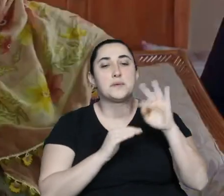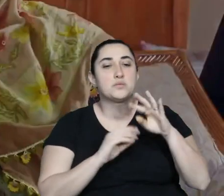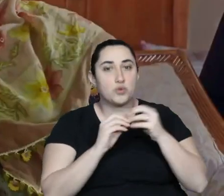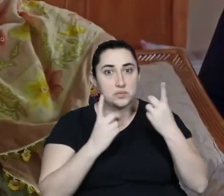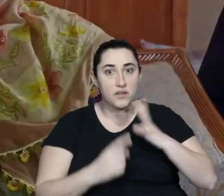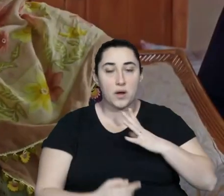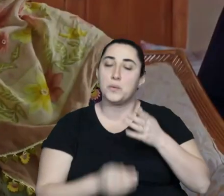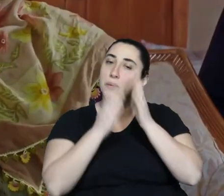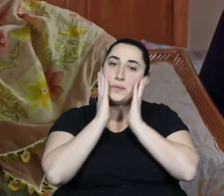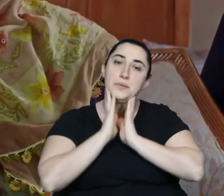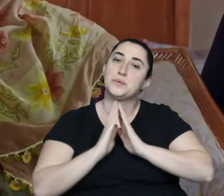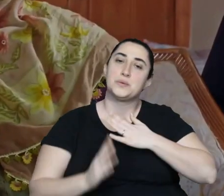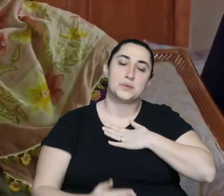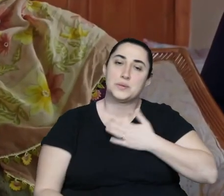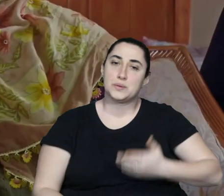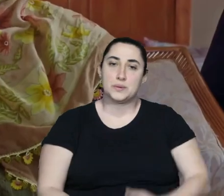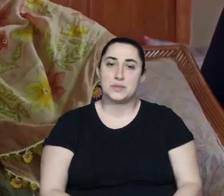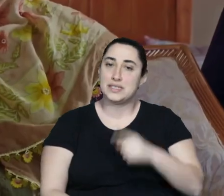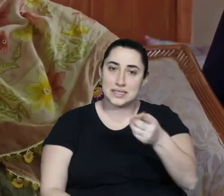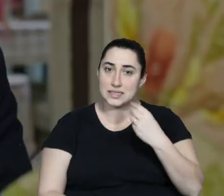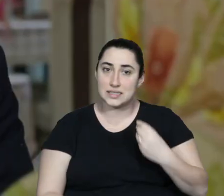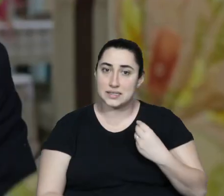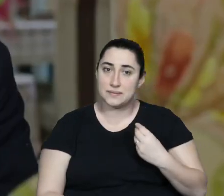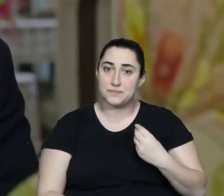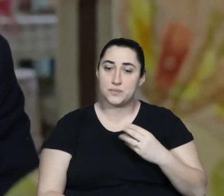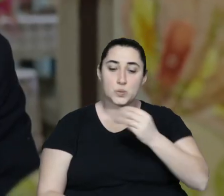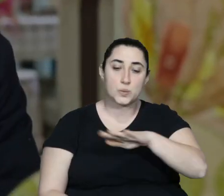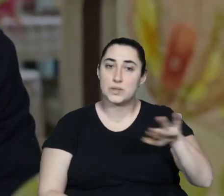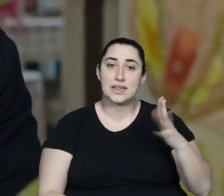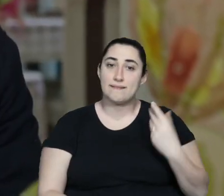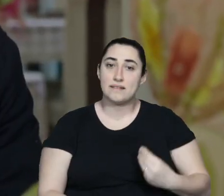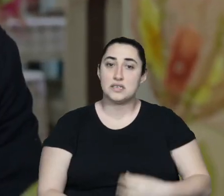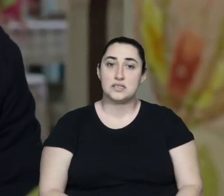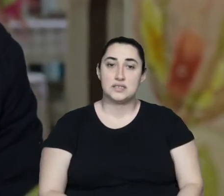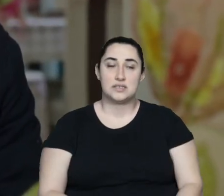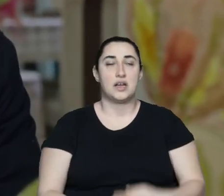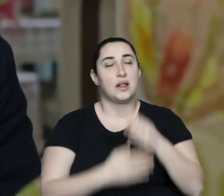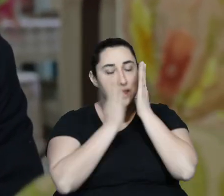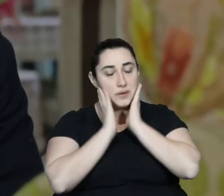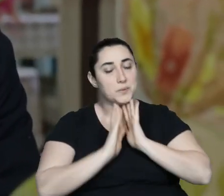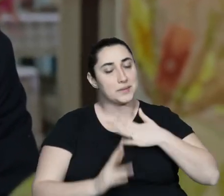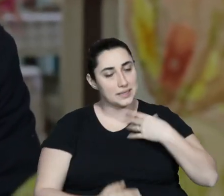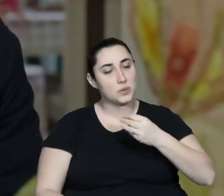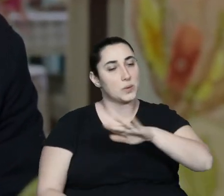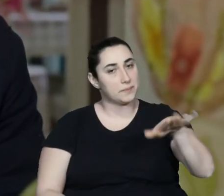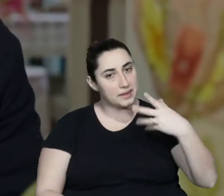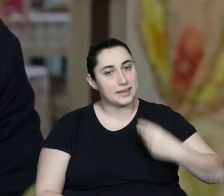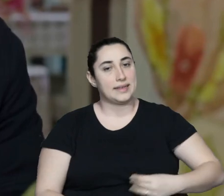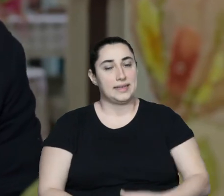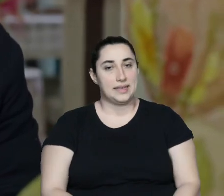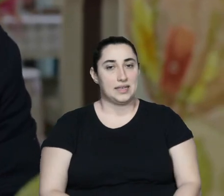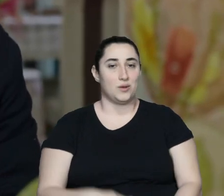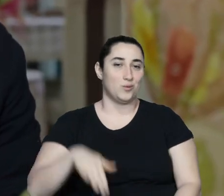peki? Şükür olsun halimize. Sen nasılsın? Çocukların nasıl? Allah'a şükür ben de iyiyim. Çocuklar da